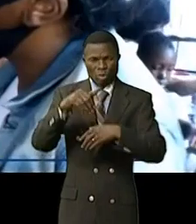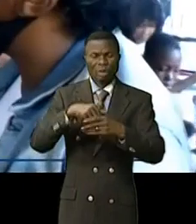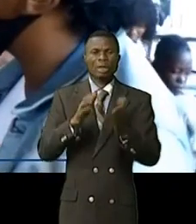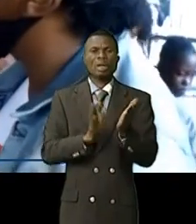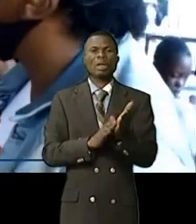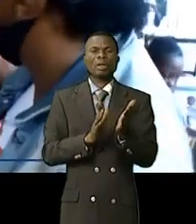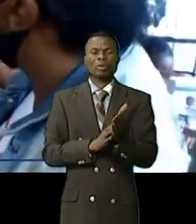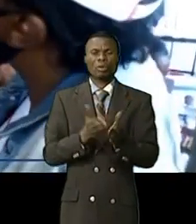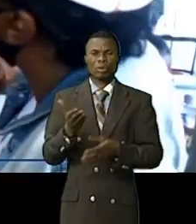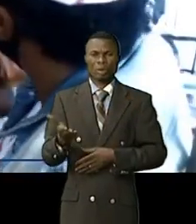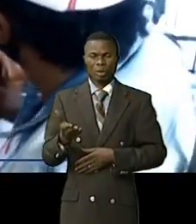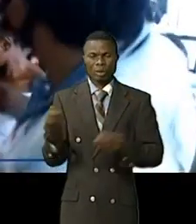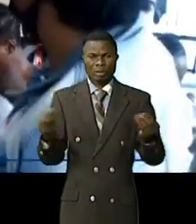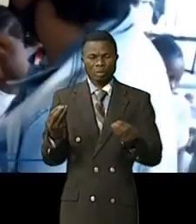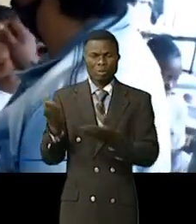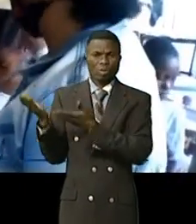l'échelle.